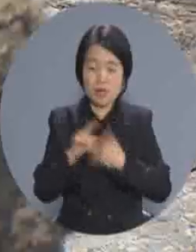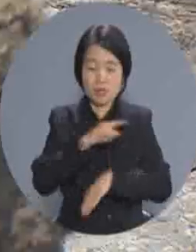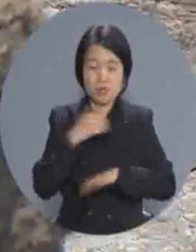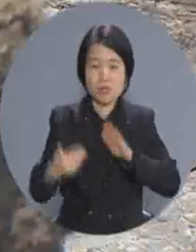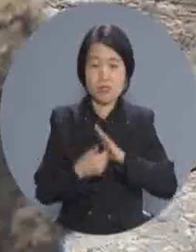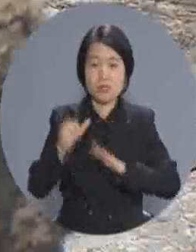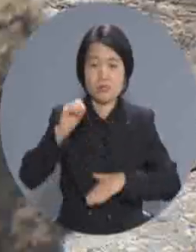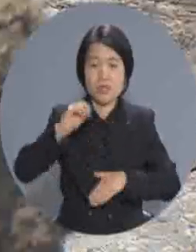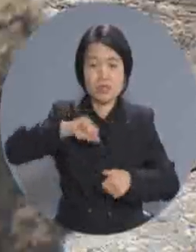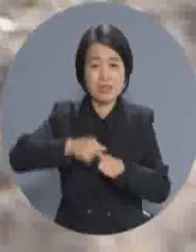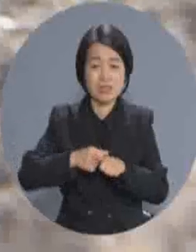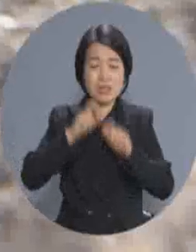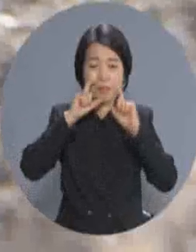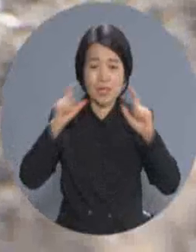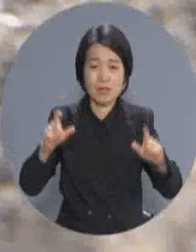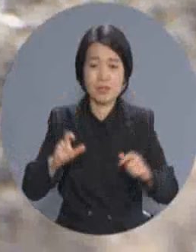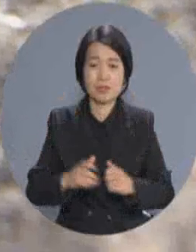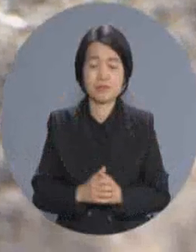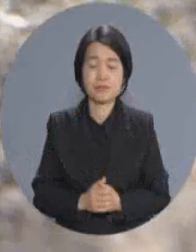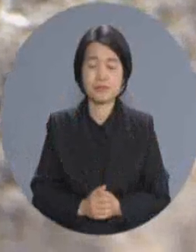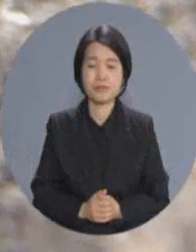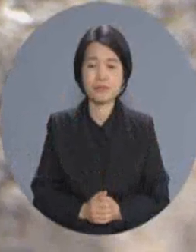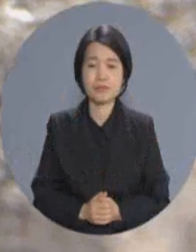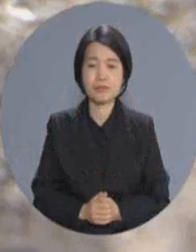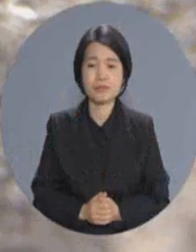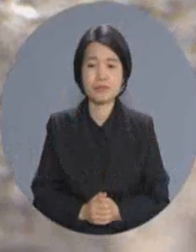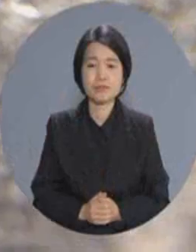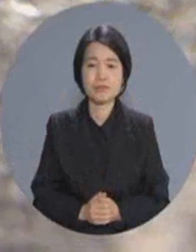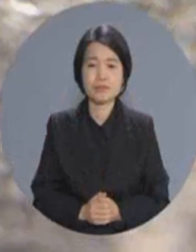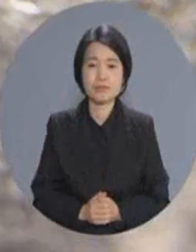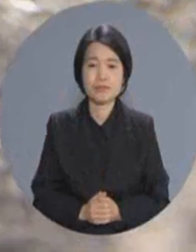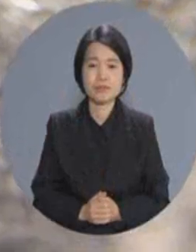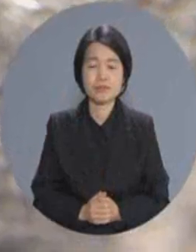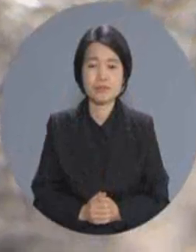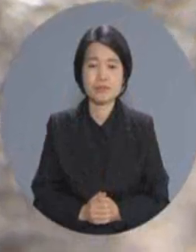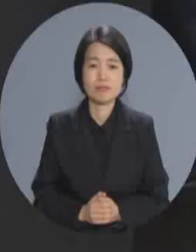50만원에 과태료가 부과됩니다 MBC 뉴스 김다미입니다